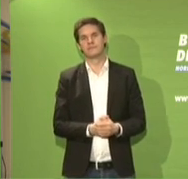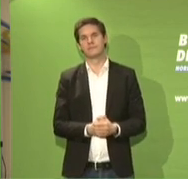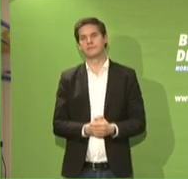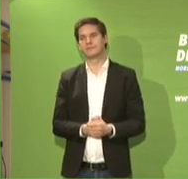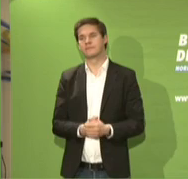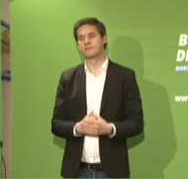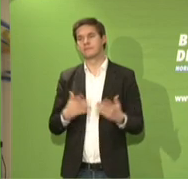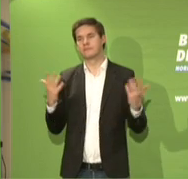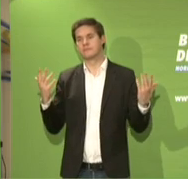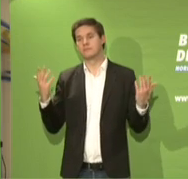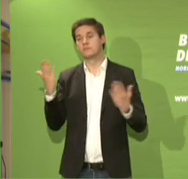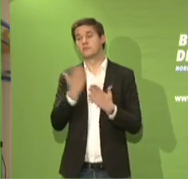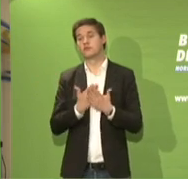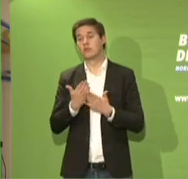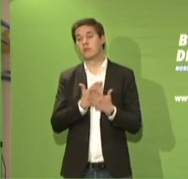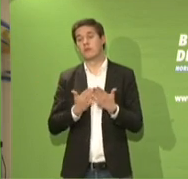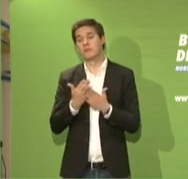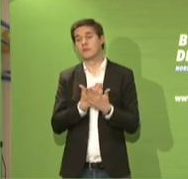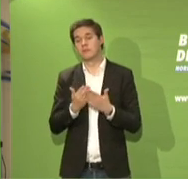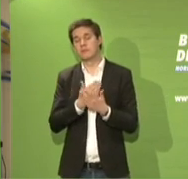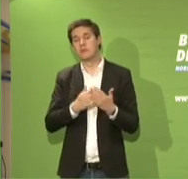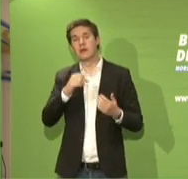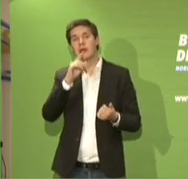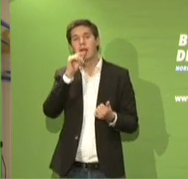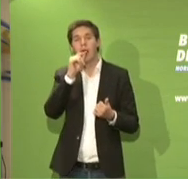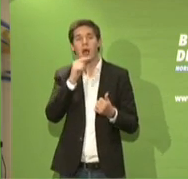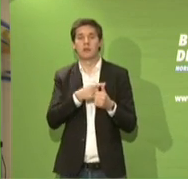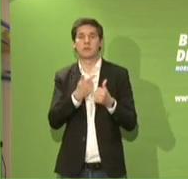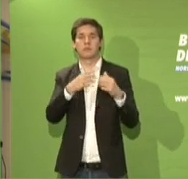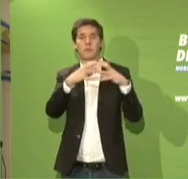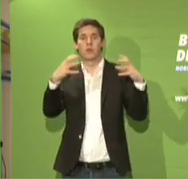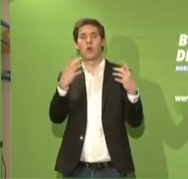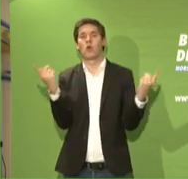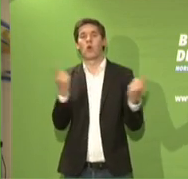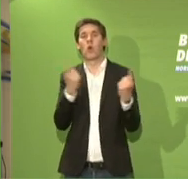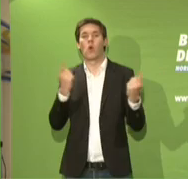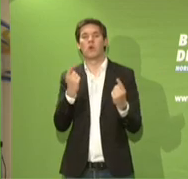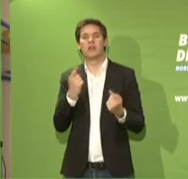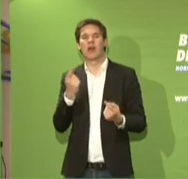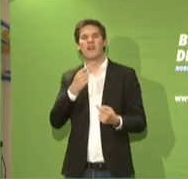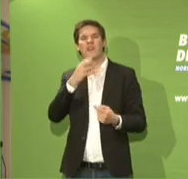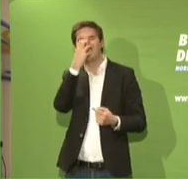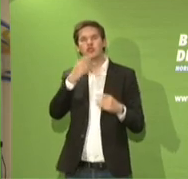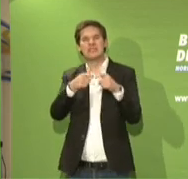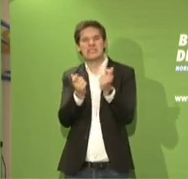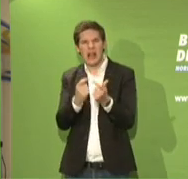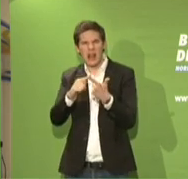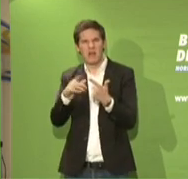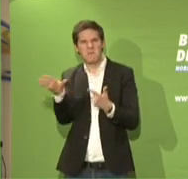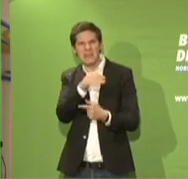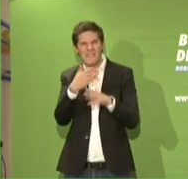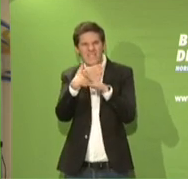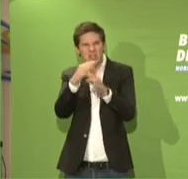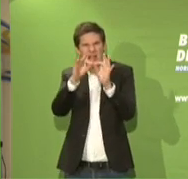Wenn in einem Backhändel oder einem Wiener Schnitzel eine Fischgräte drin ist, dann stimmt etwas nicht, sagt